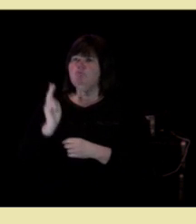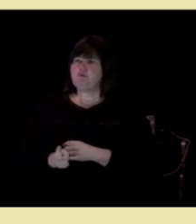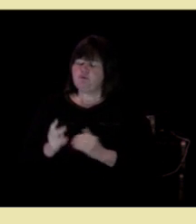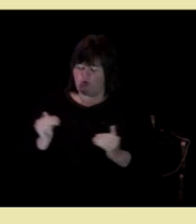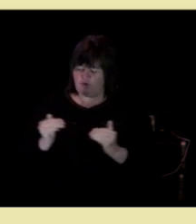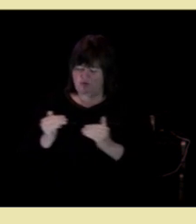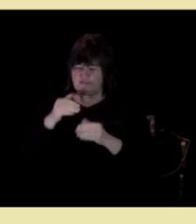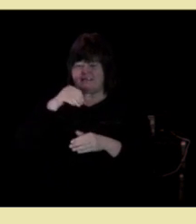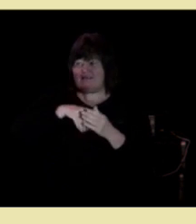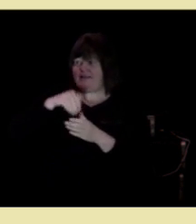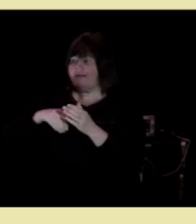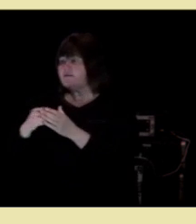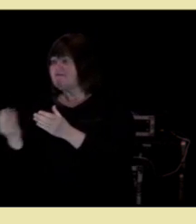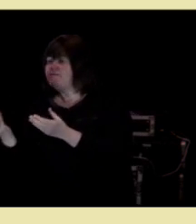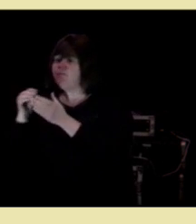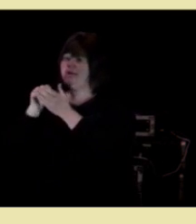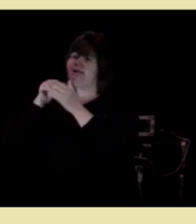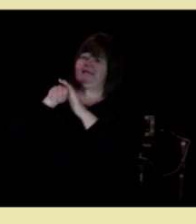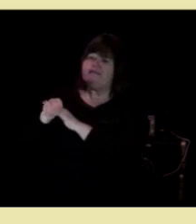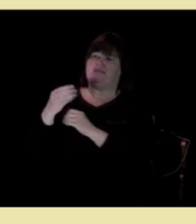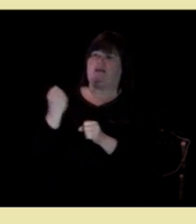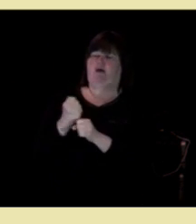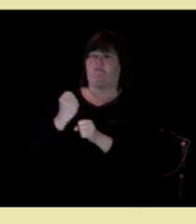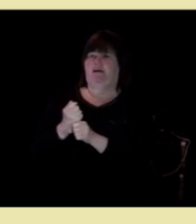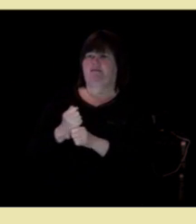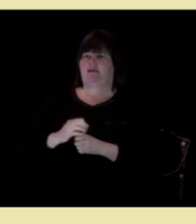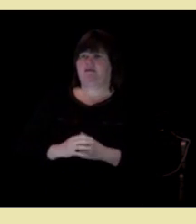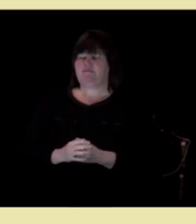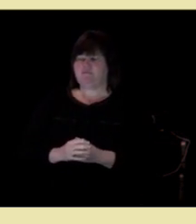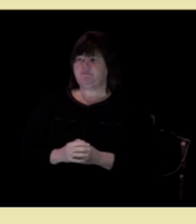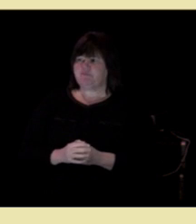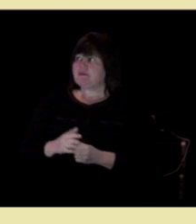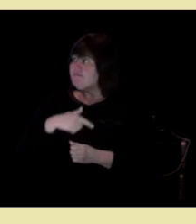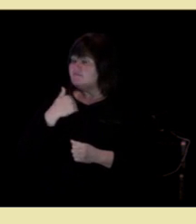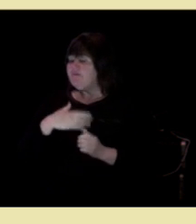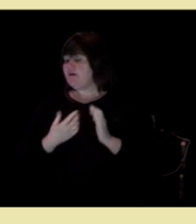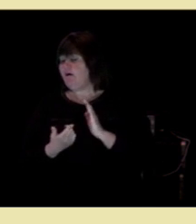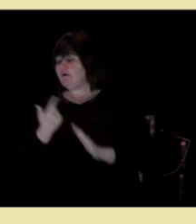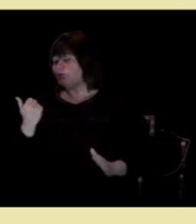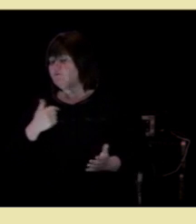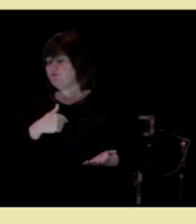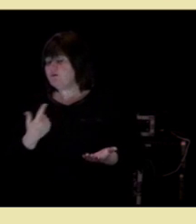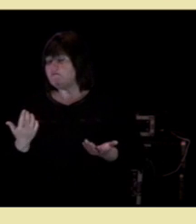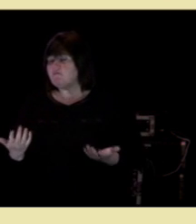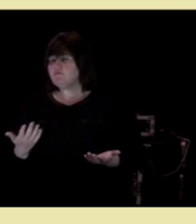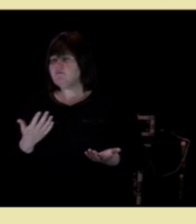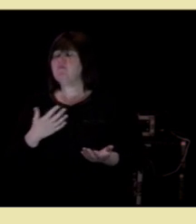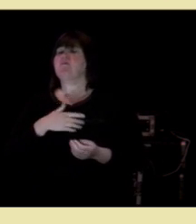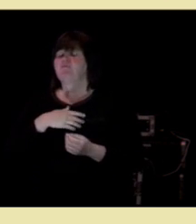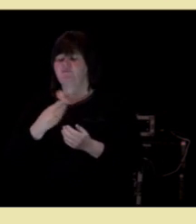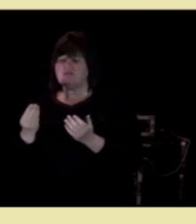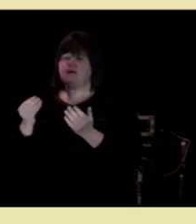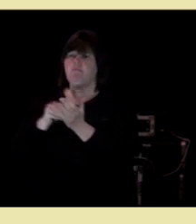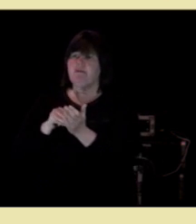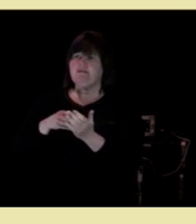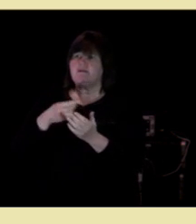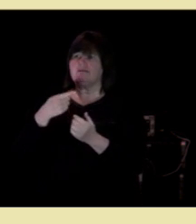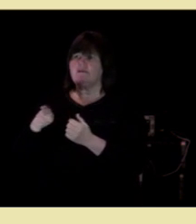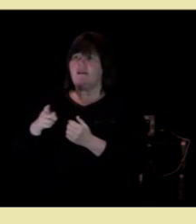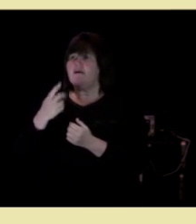brukerorganisasjonsdeltagelse inn i arbeidet. Vi har den utfordringen at vi skal bidra til å